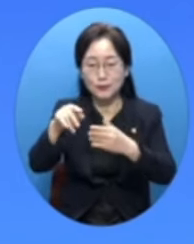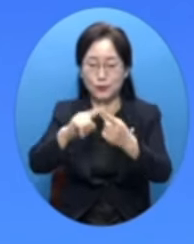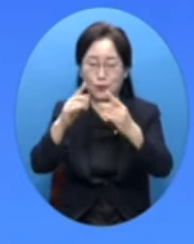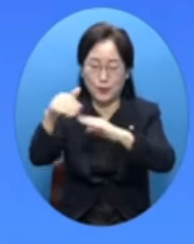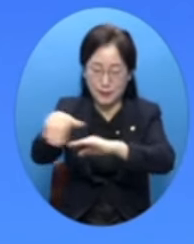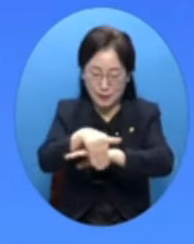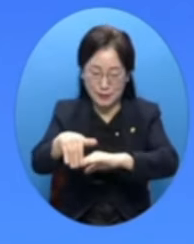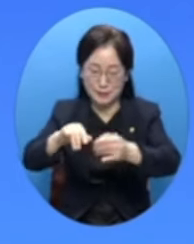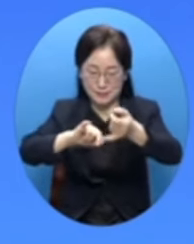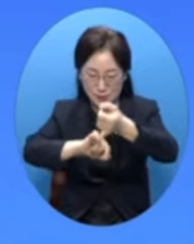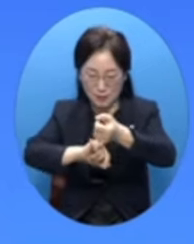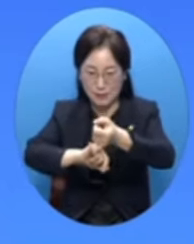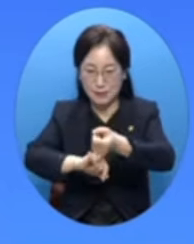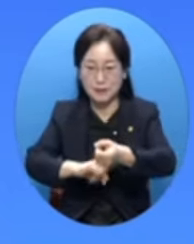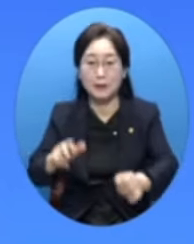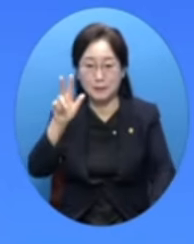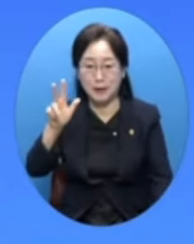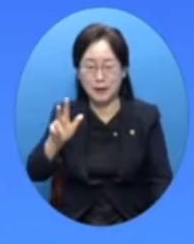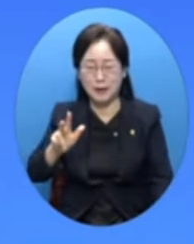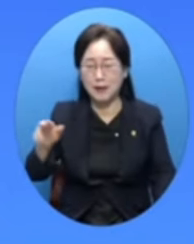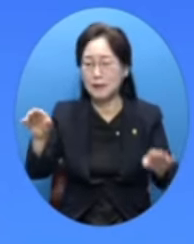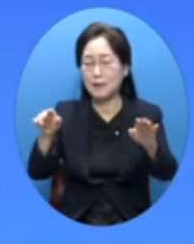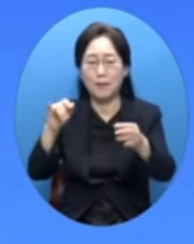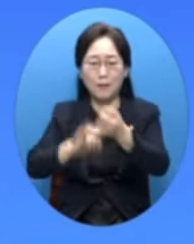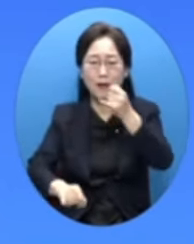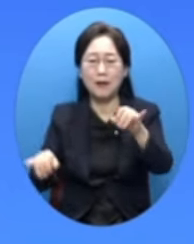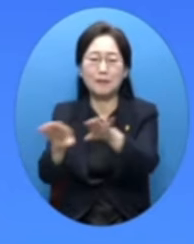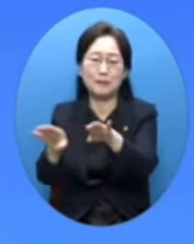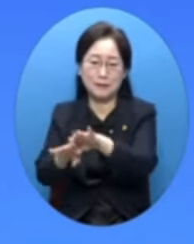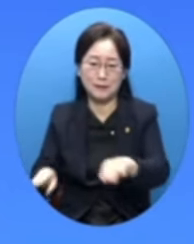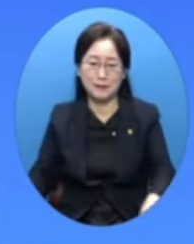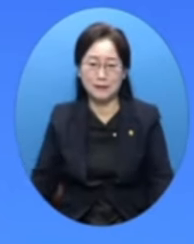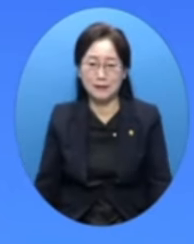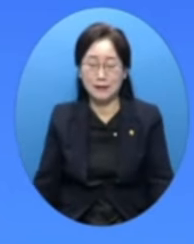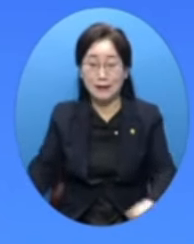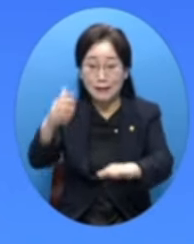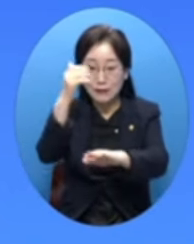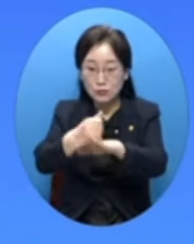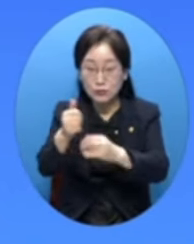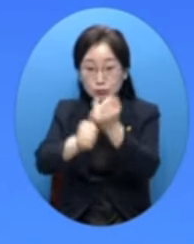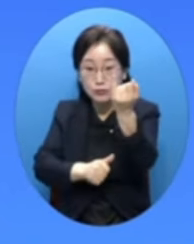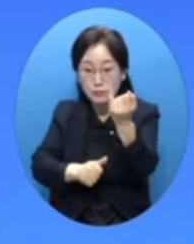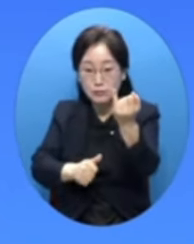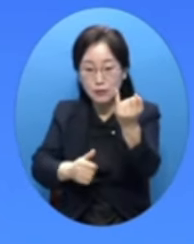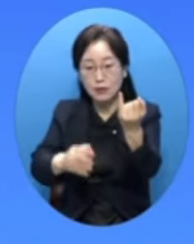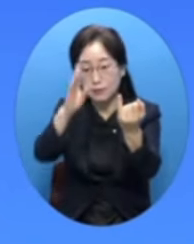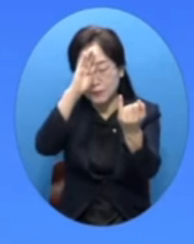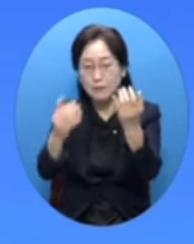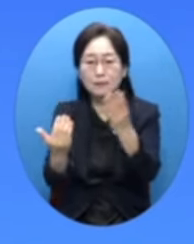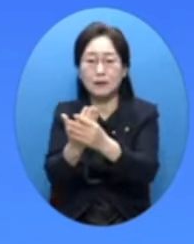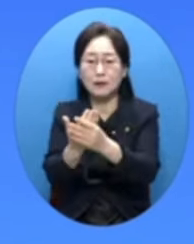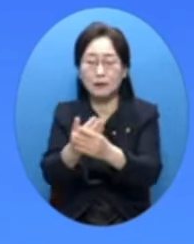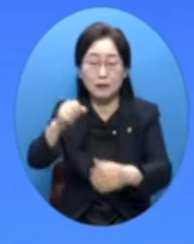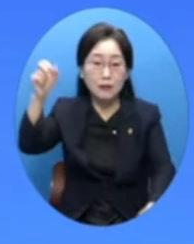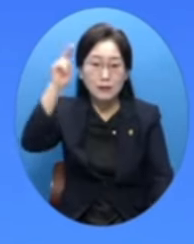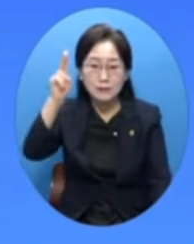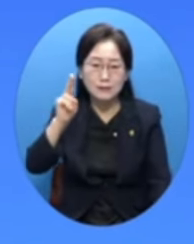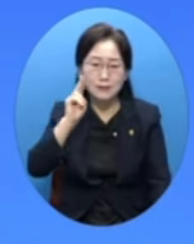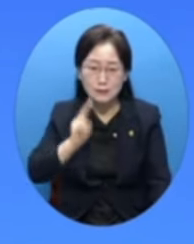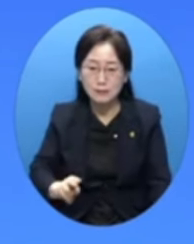나가겠습니다. 약속을 해놓고 교회를 안 나갔습니다. 그러나니까 부인이 아프기 시작했어요. 갑자기